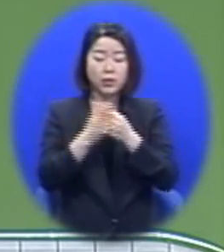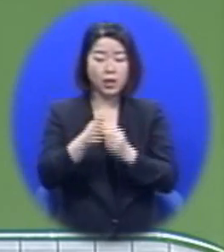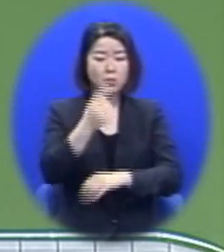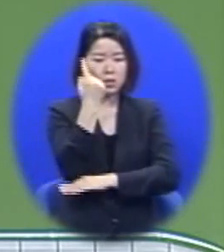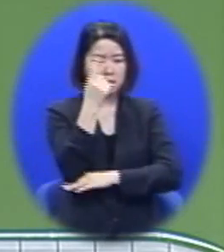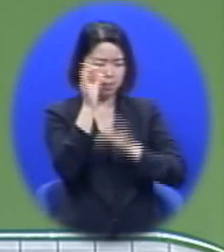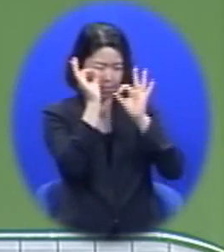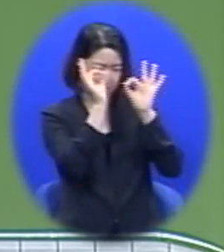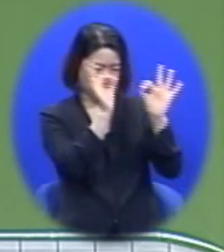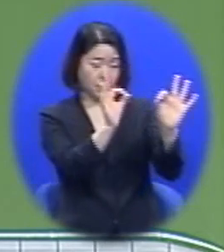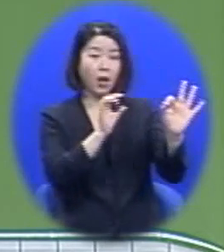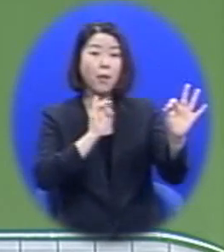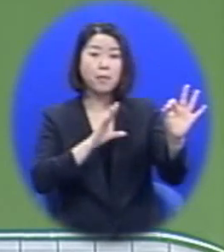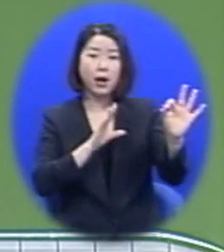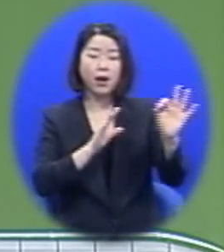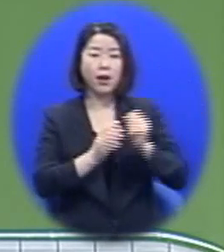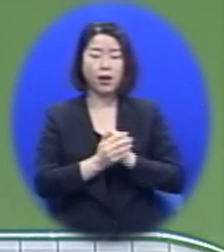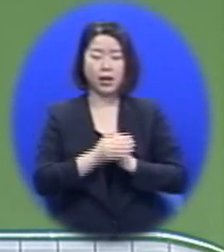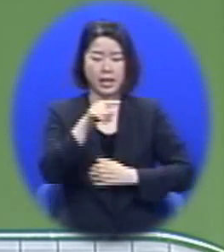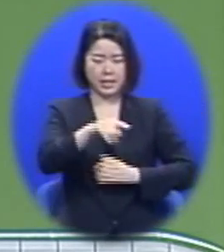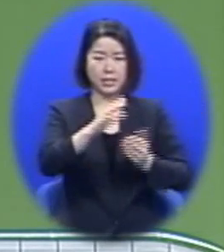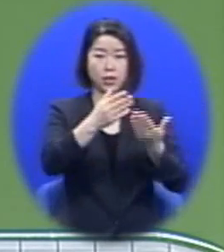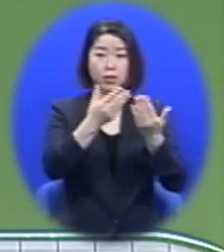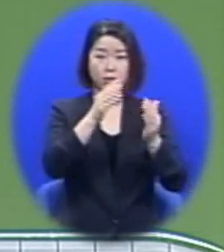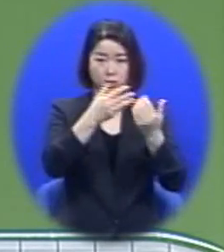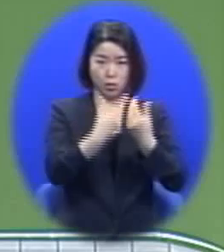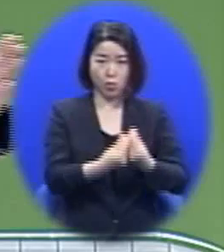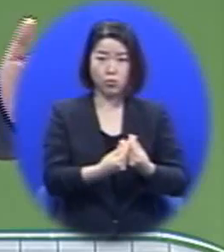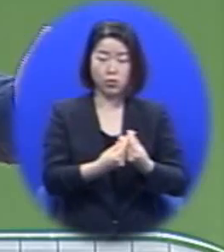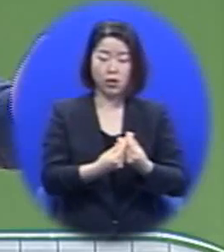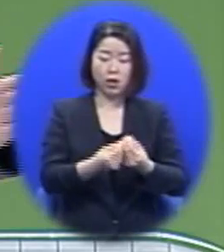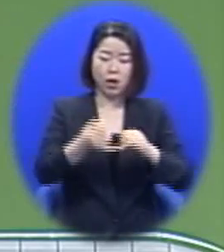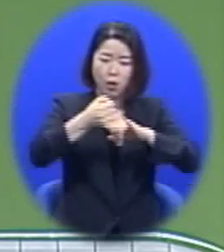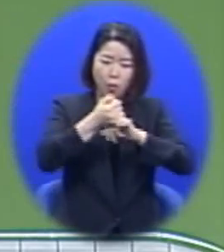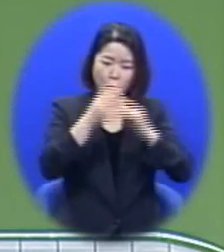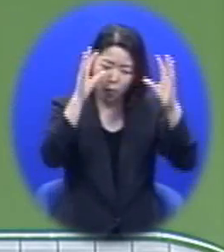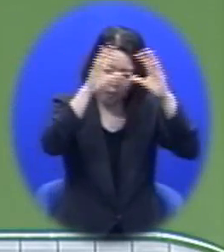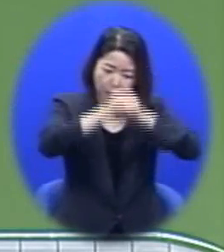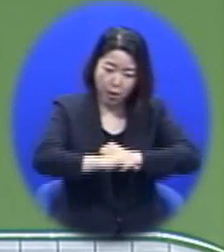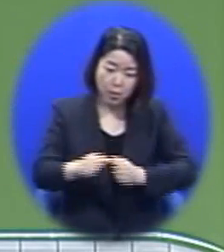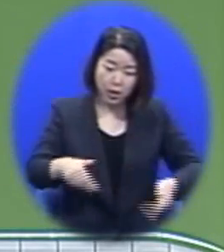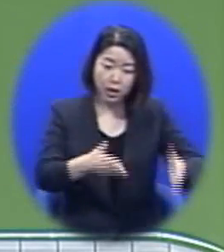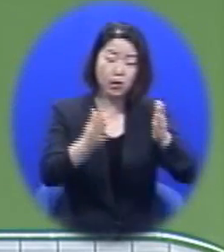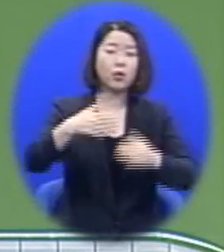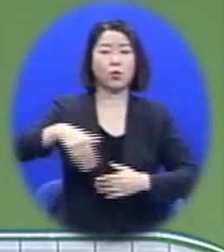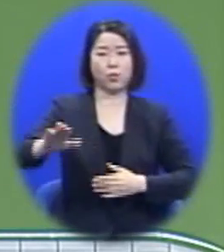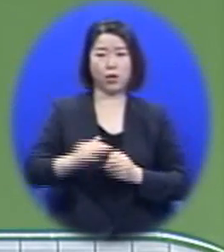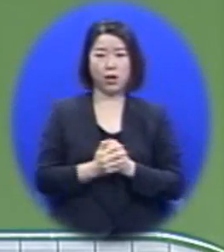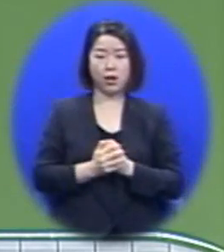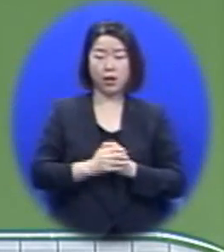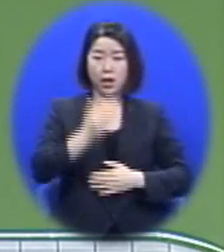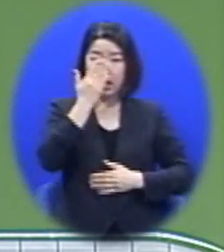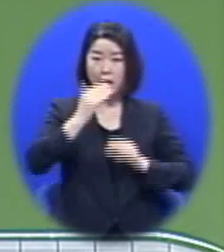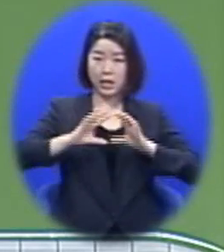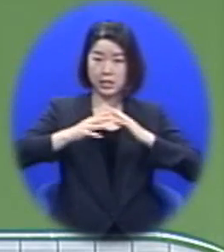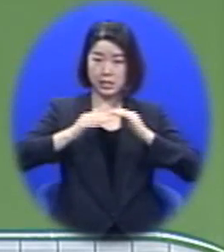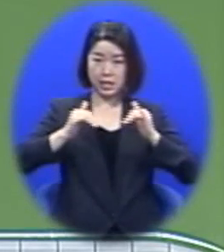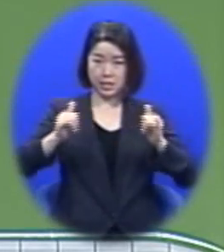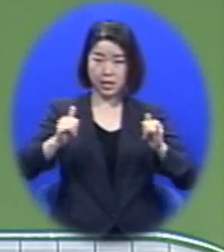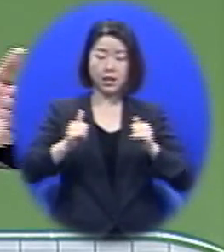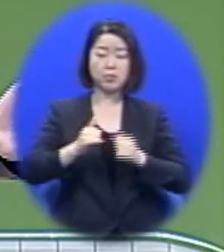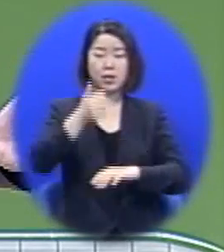보는 것인데 그런 경우는 반드시 멸망의 길로 가는 것입니다. 이스라엘 백성이